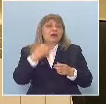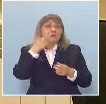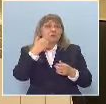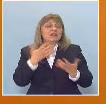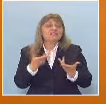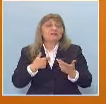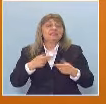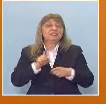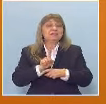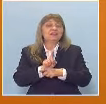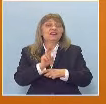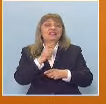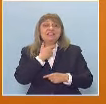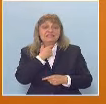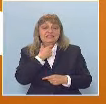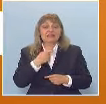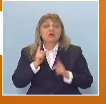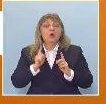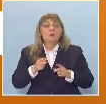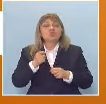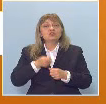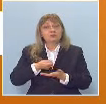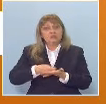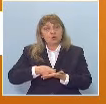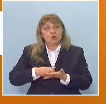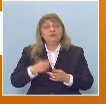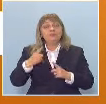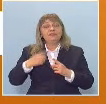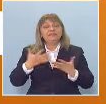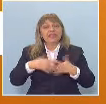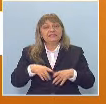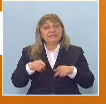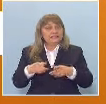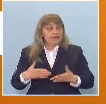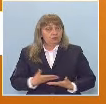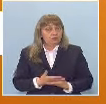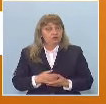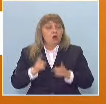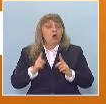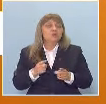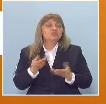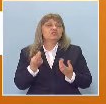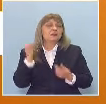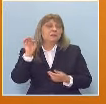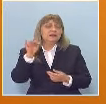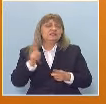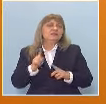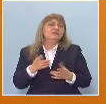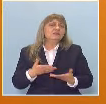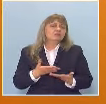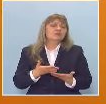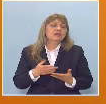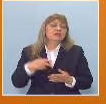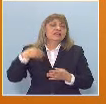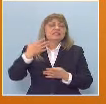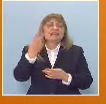за идните поколения. Можеш да купим техника, но тя е колкото нужна, толкова и може да бъде крехка. И